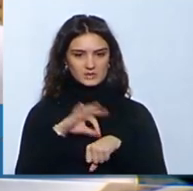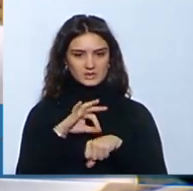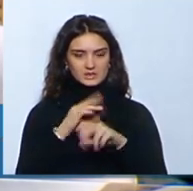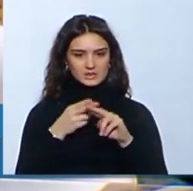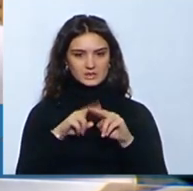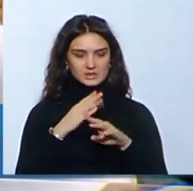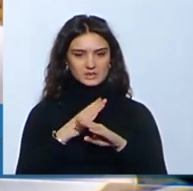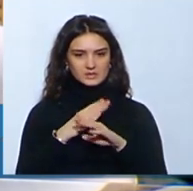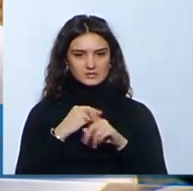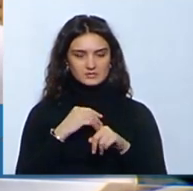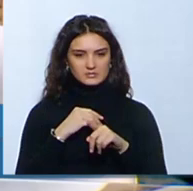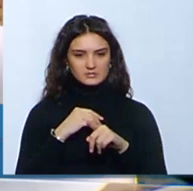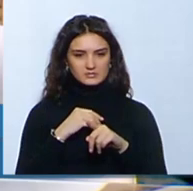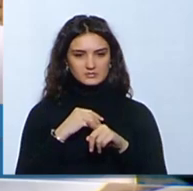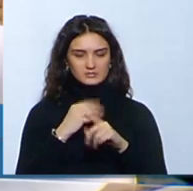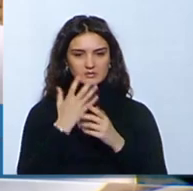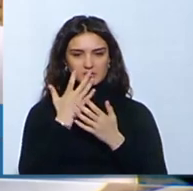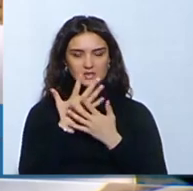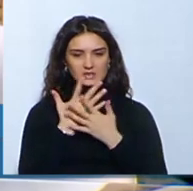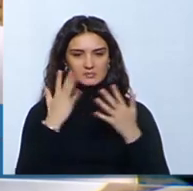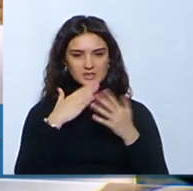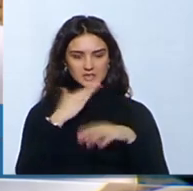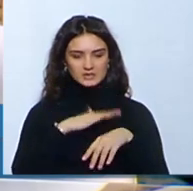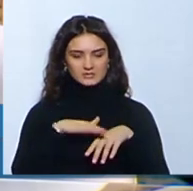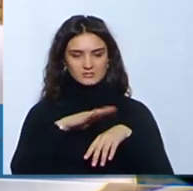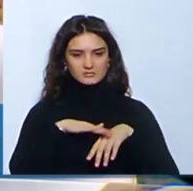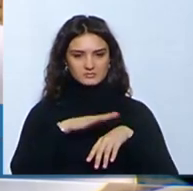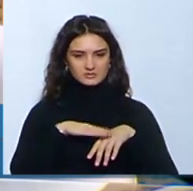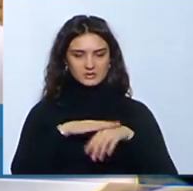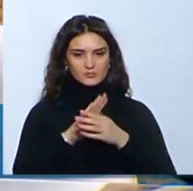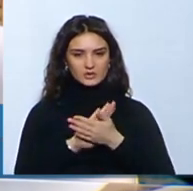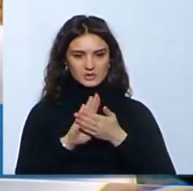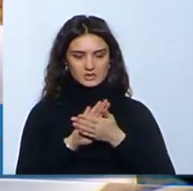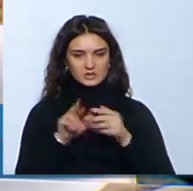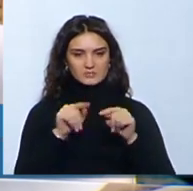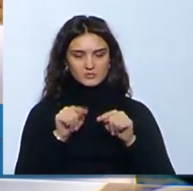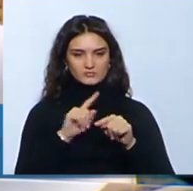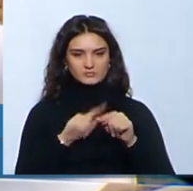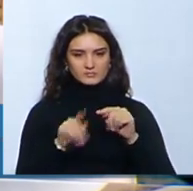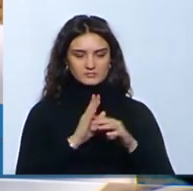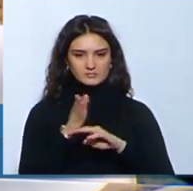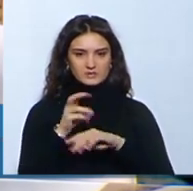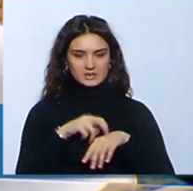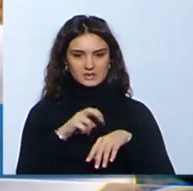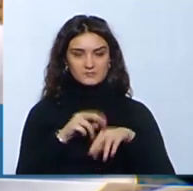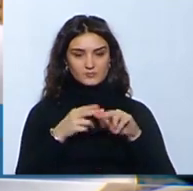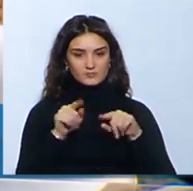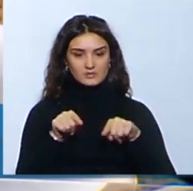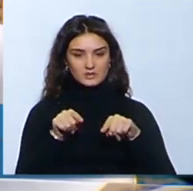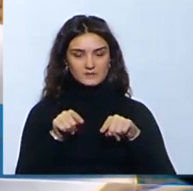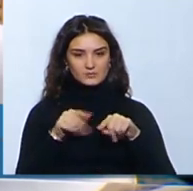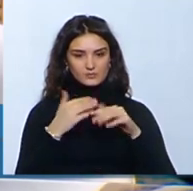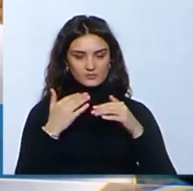არის ნელთბილი გამდინარე წყლით ჭარბი გამორეცხვა და მაშინვე მიმართოს ექიმს. იმიტომ რომ აქ უკვე